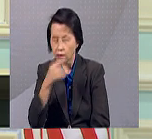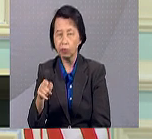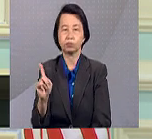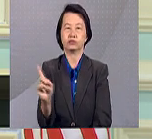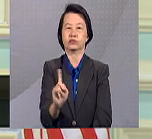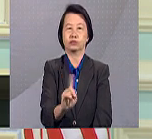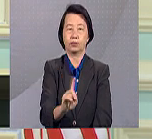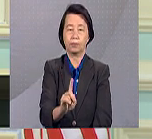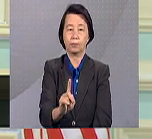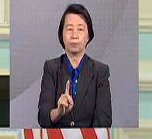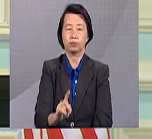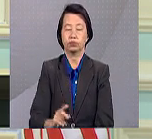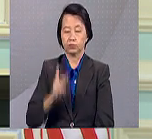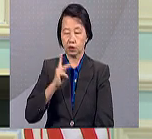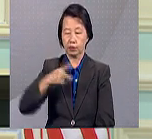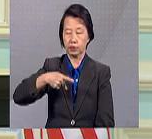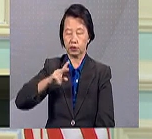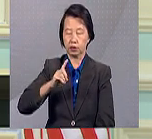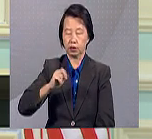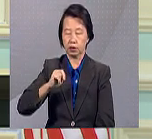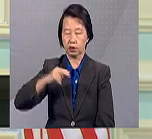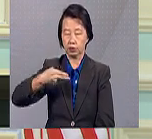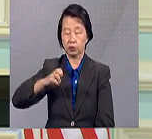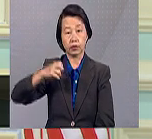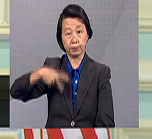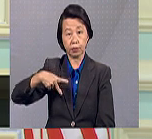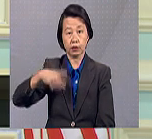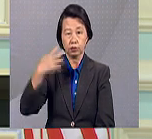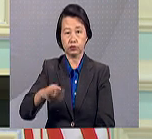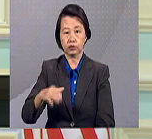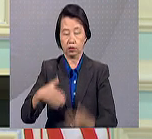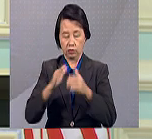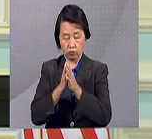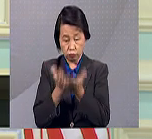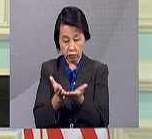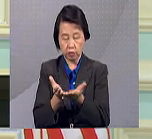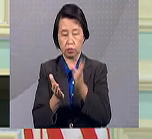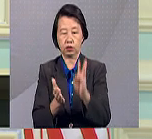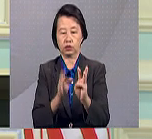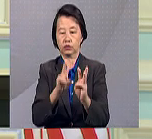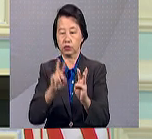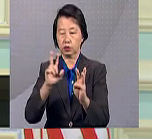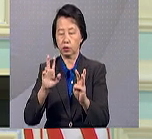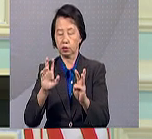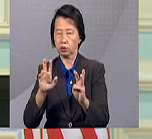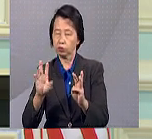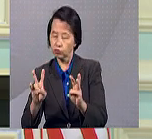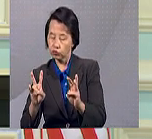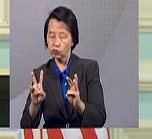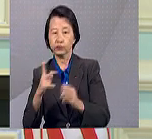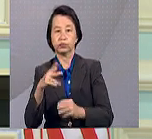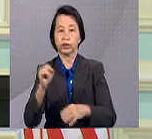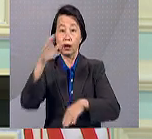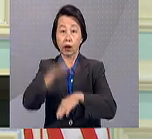pengguna. Kabinet HEP telah membuka 627 kes di